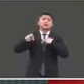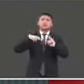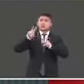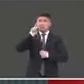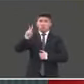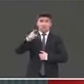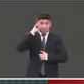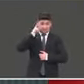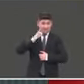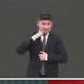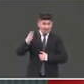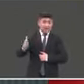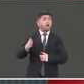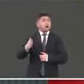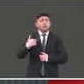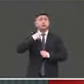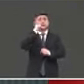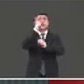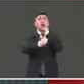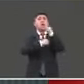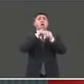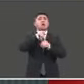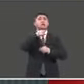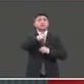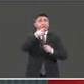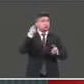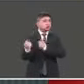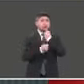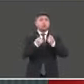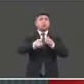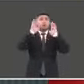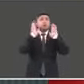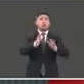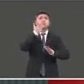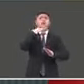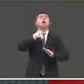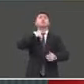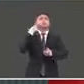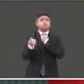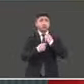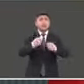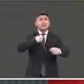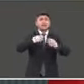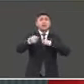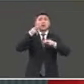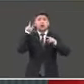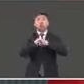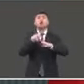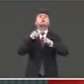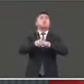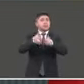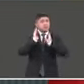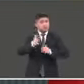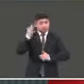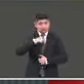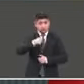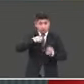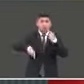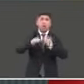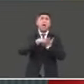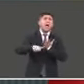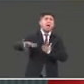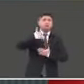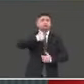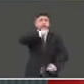eleştirilere rağmen sanayide çarkların durmaması ticaretin kesintiye uğramaması için her